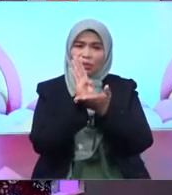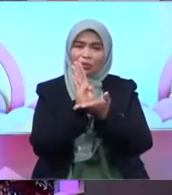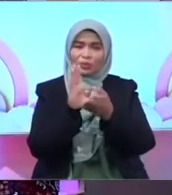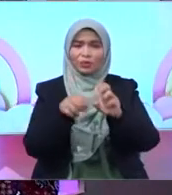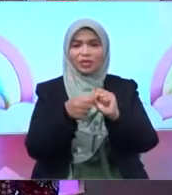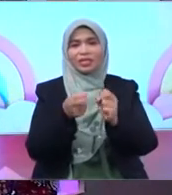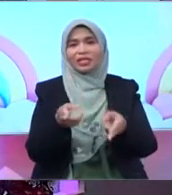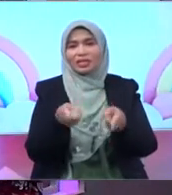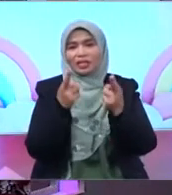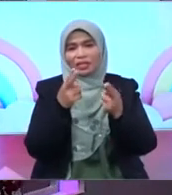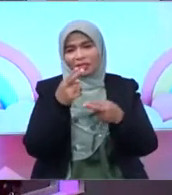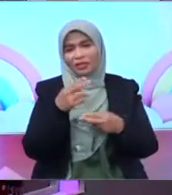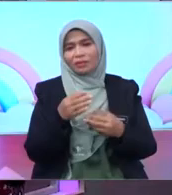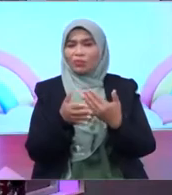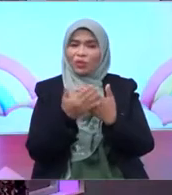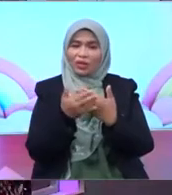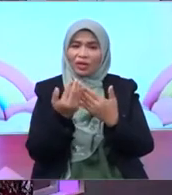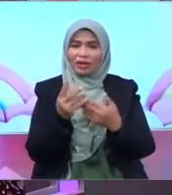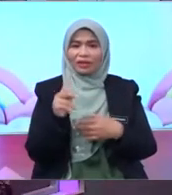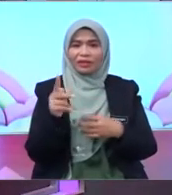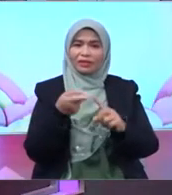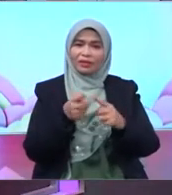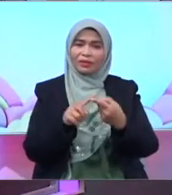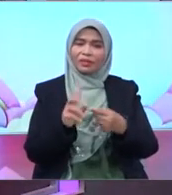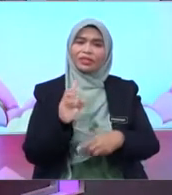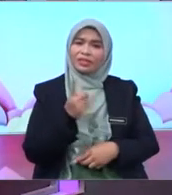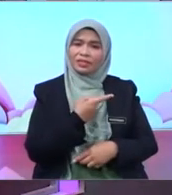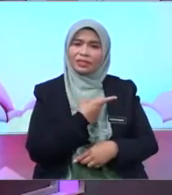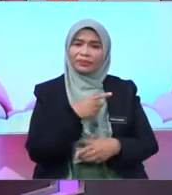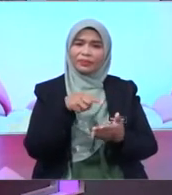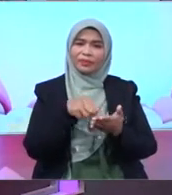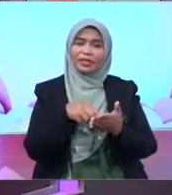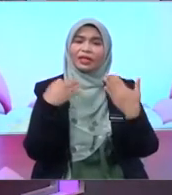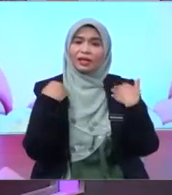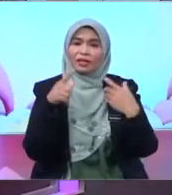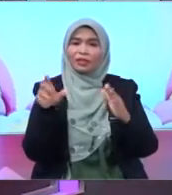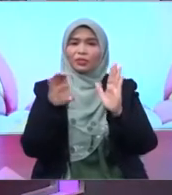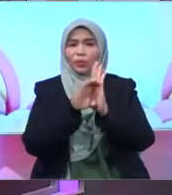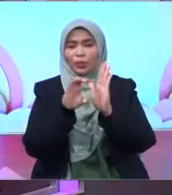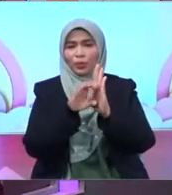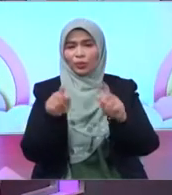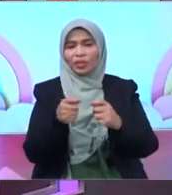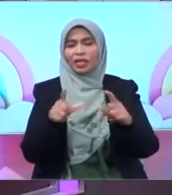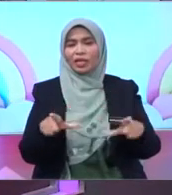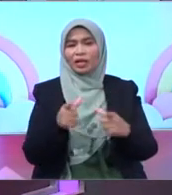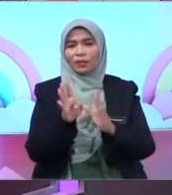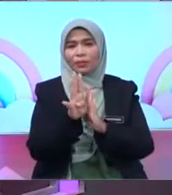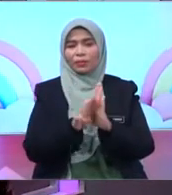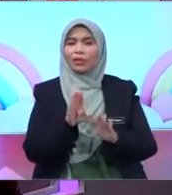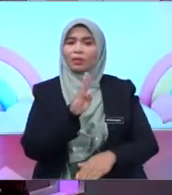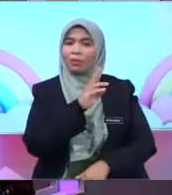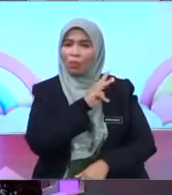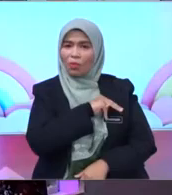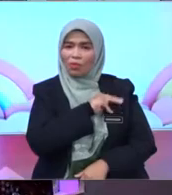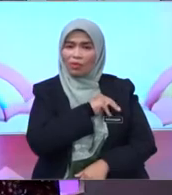sekolah menuju kekelas beserta ah kini adalah contoh-contoh tingkah laku yang berurai retret ini adalah contoh-contoh